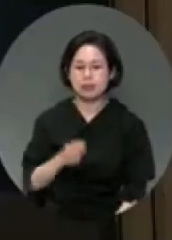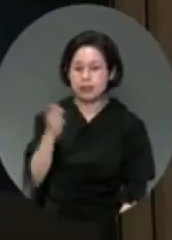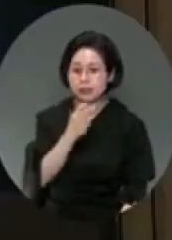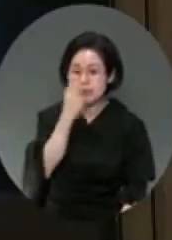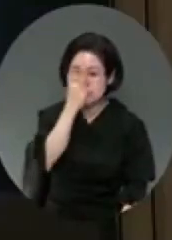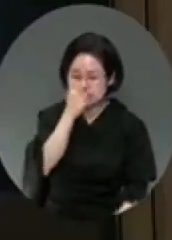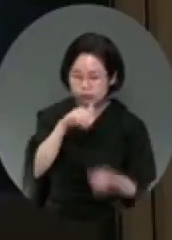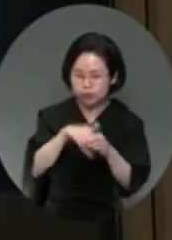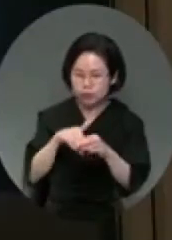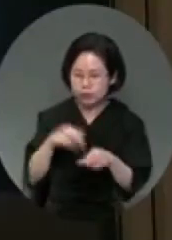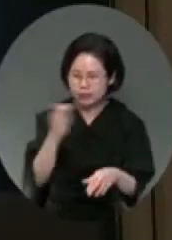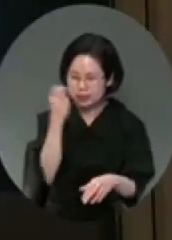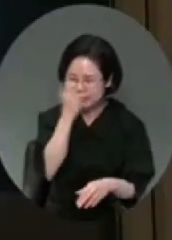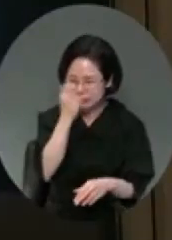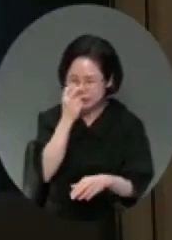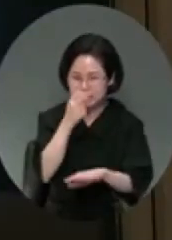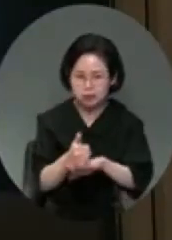과정에서